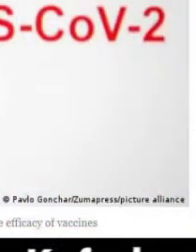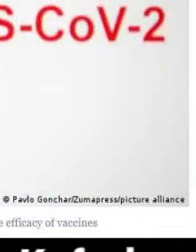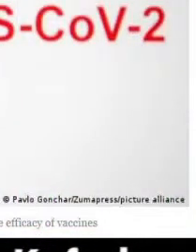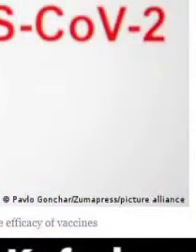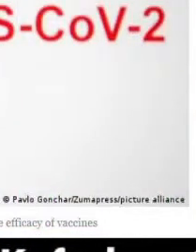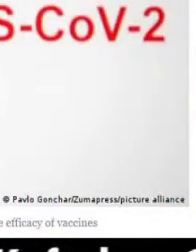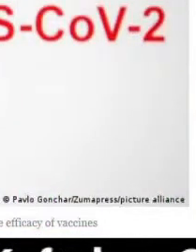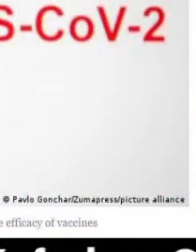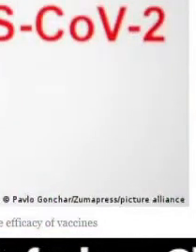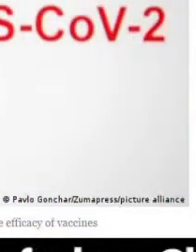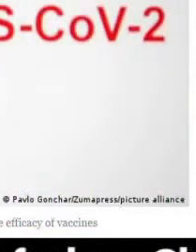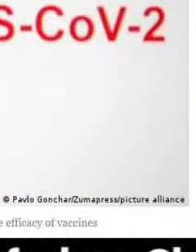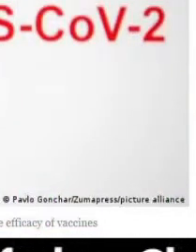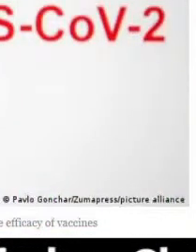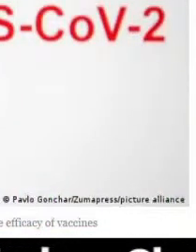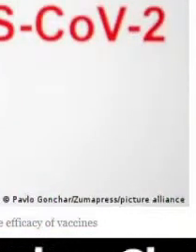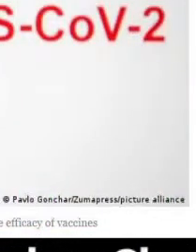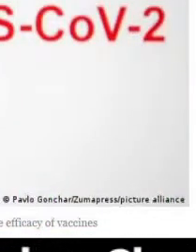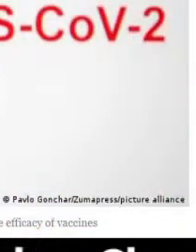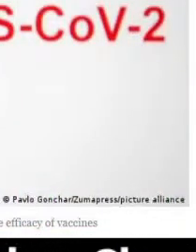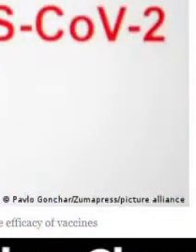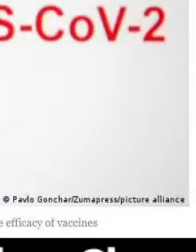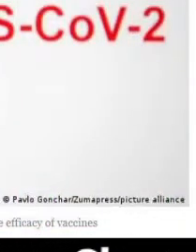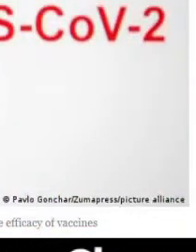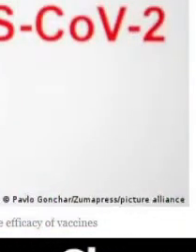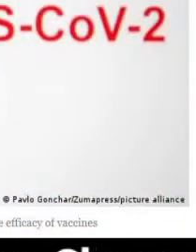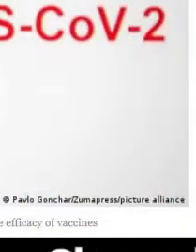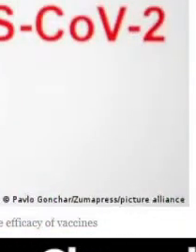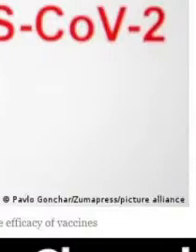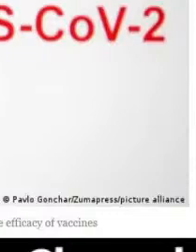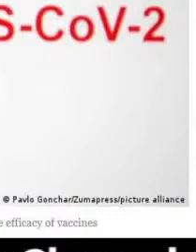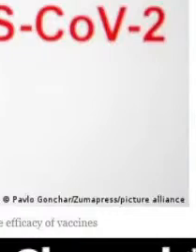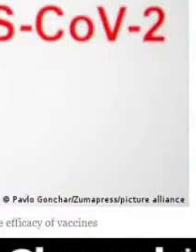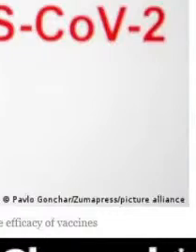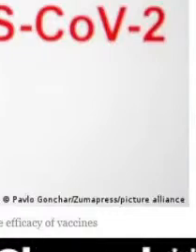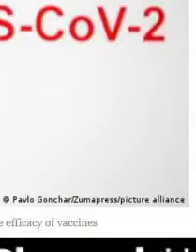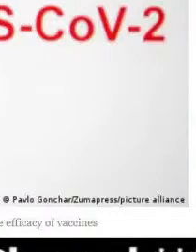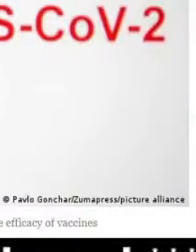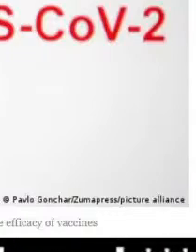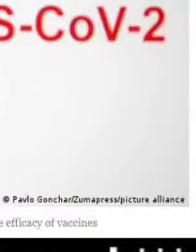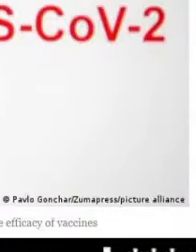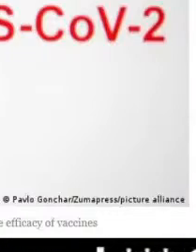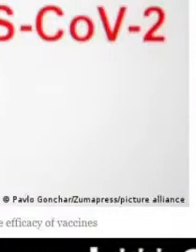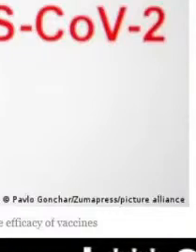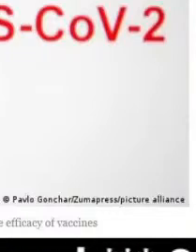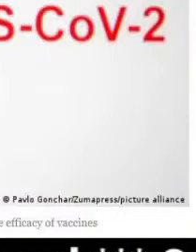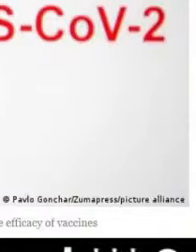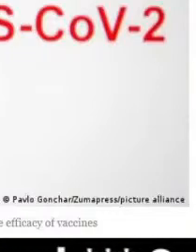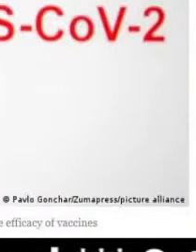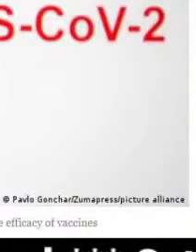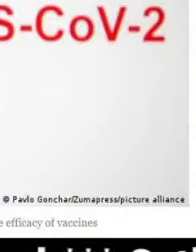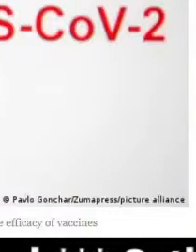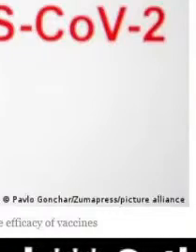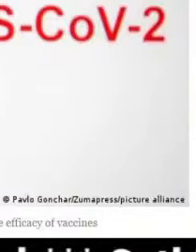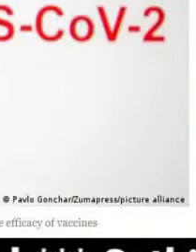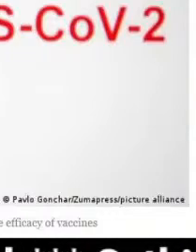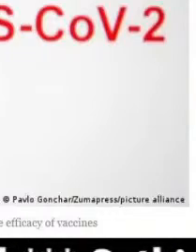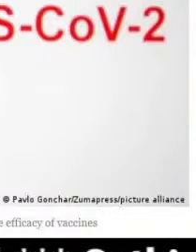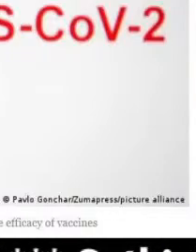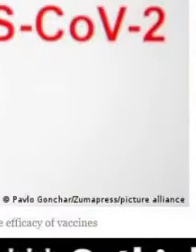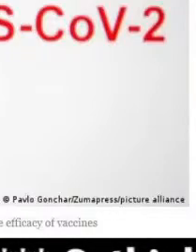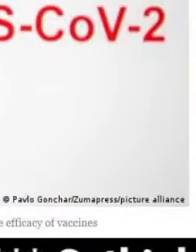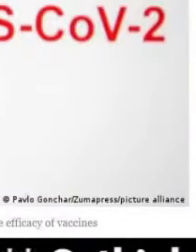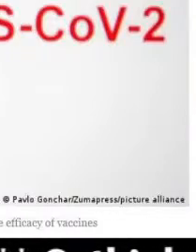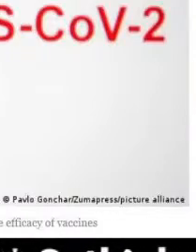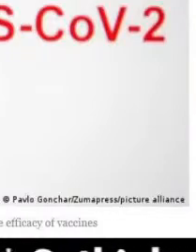Oพิจารณาภายใน 2วันประกาศว่าเป็นสายพันธุ์ที่น่ากังวลแวเรียน of concern vozโทรลองตก